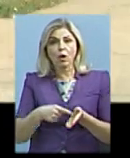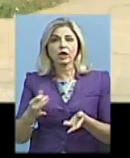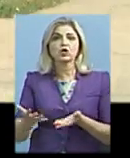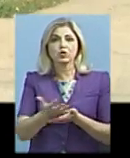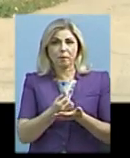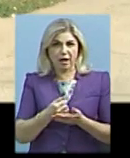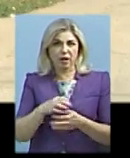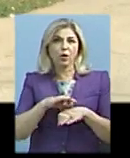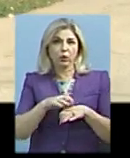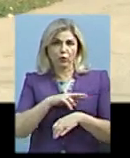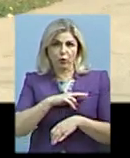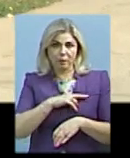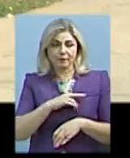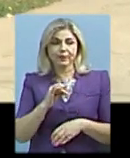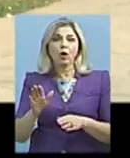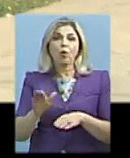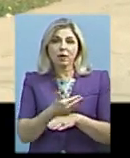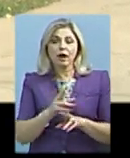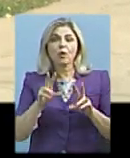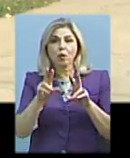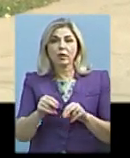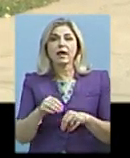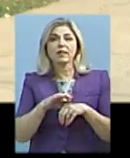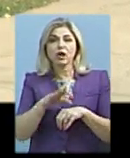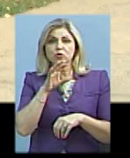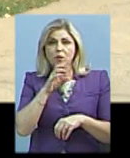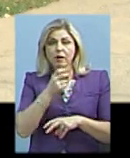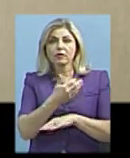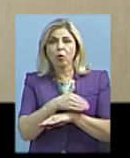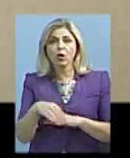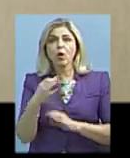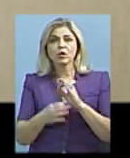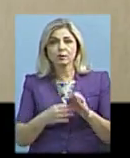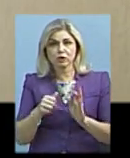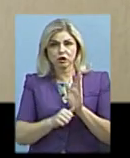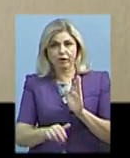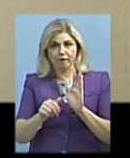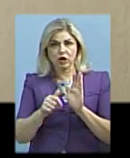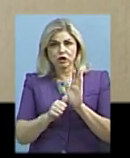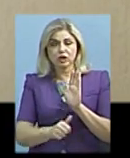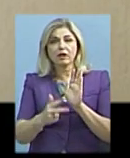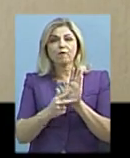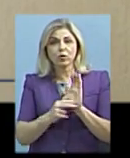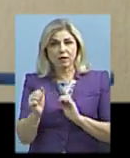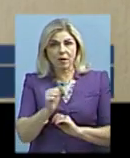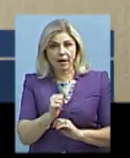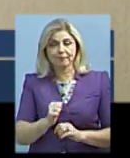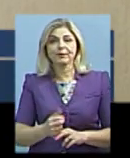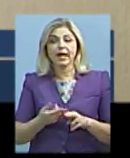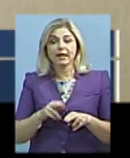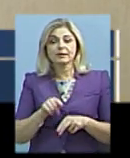режимі. Прибрати пообіцяли і тіло собаки на вулиці Космонавтів 68А. Безпосередньо в цю хвилину